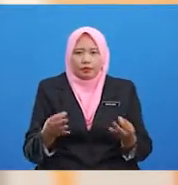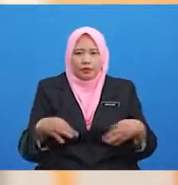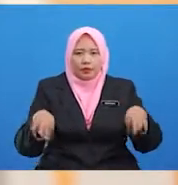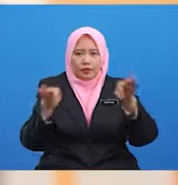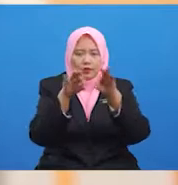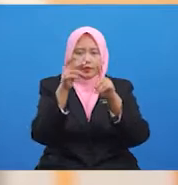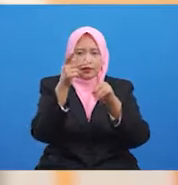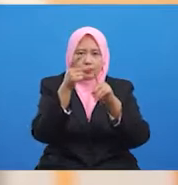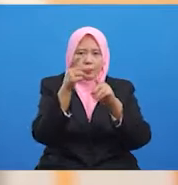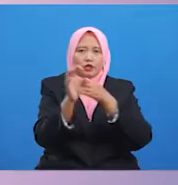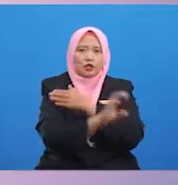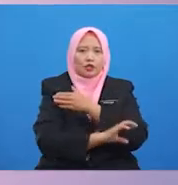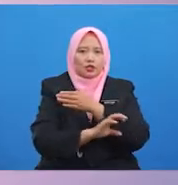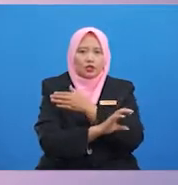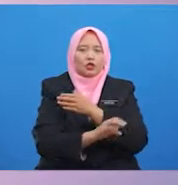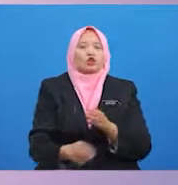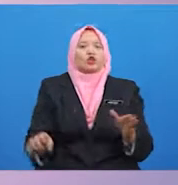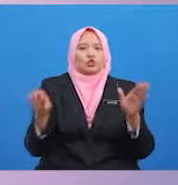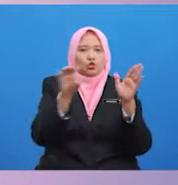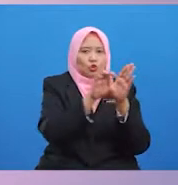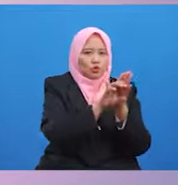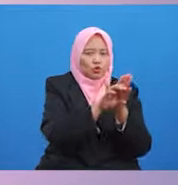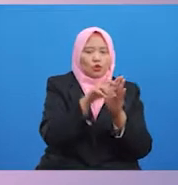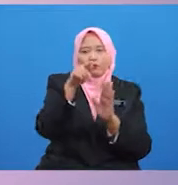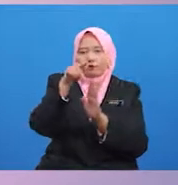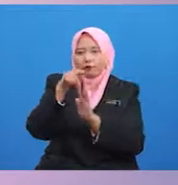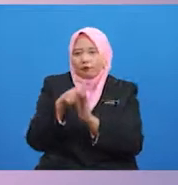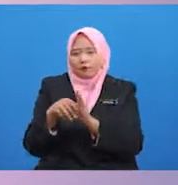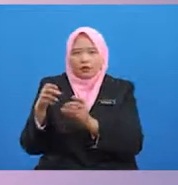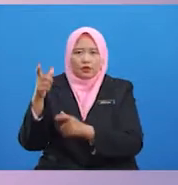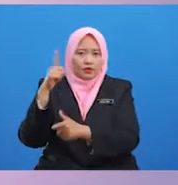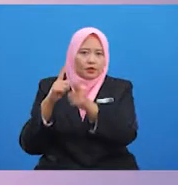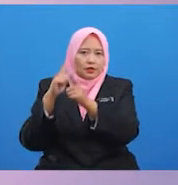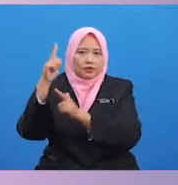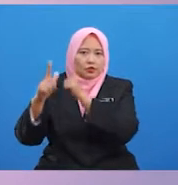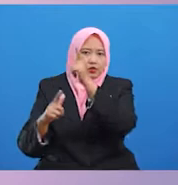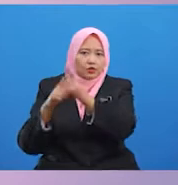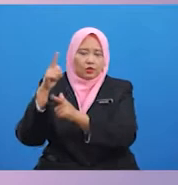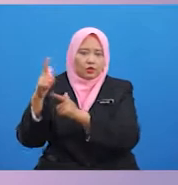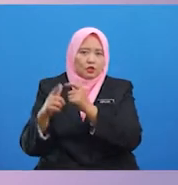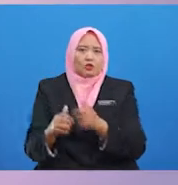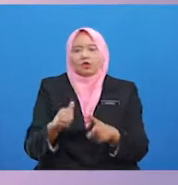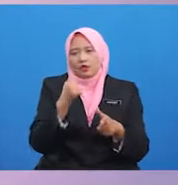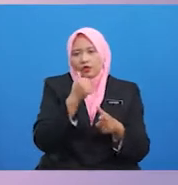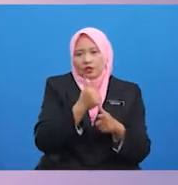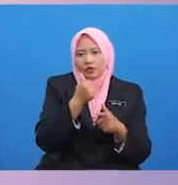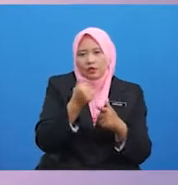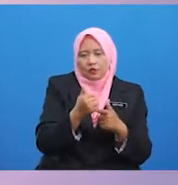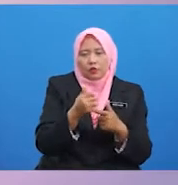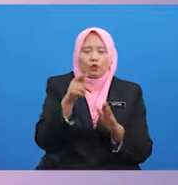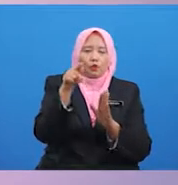Contoh ialah seperti pelancongan. Contoh lain adalah seperti